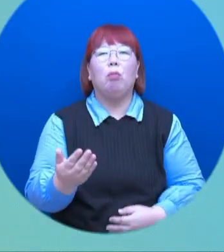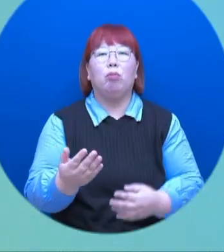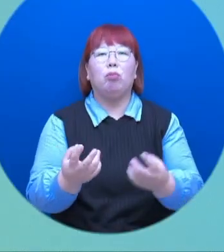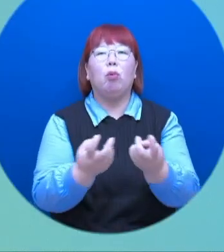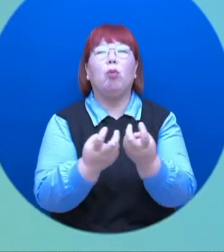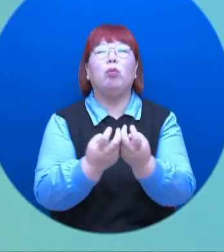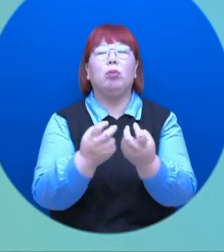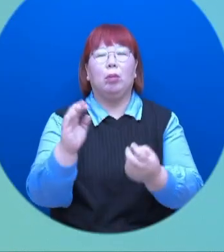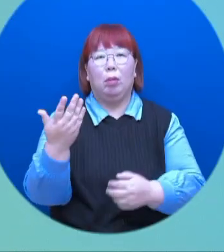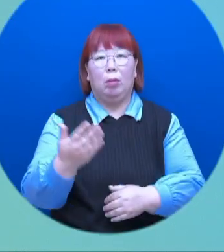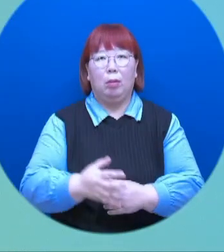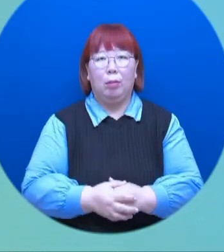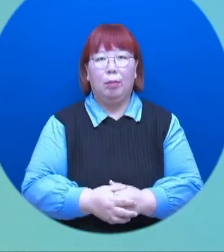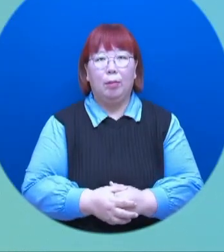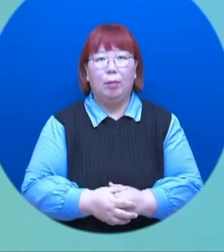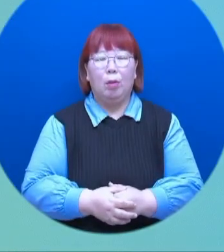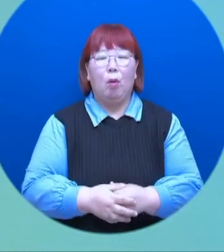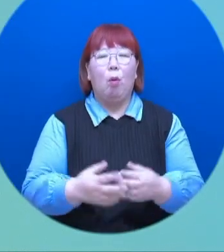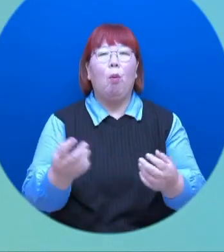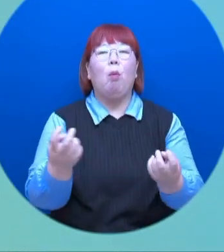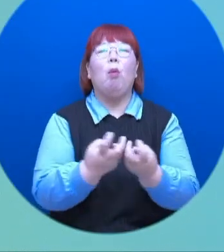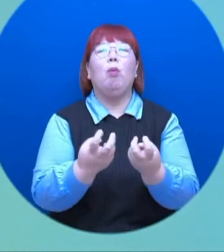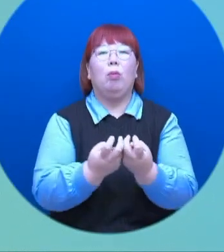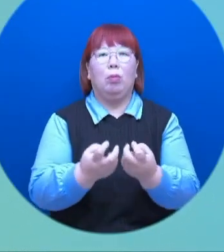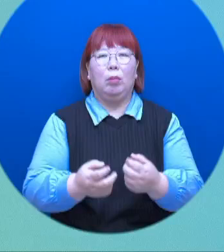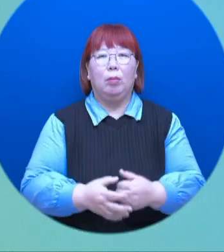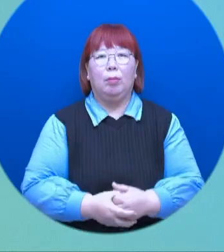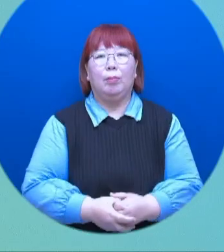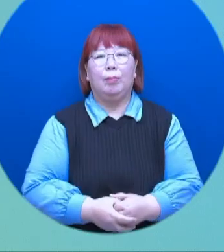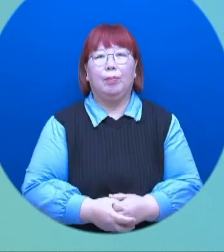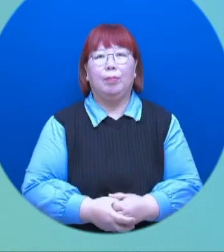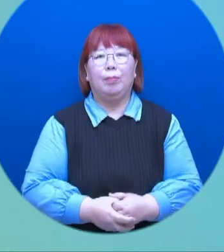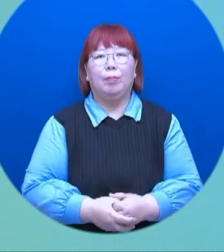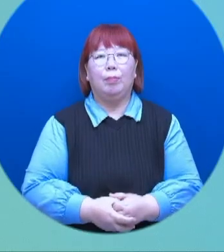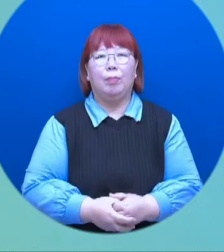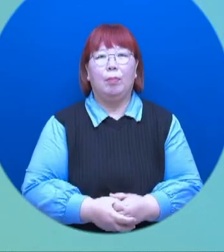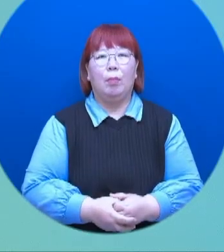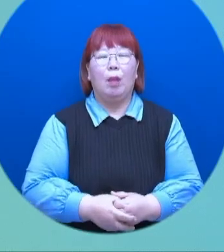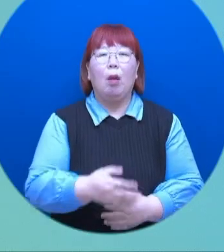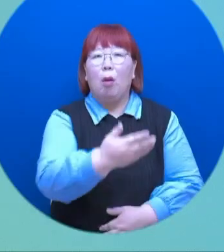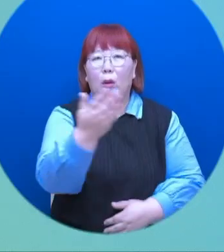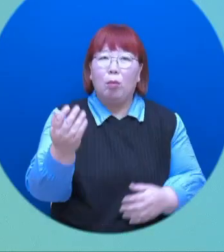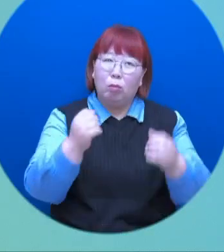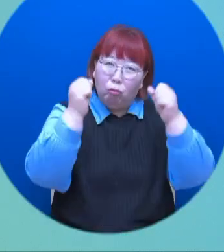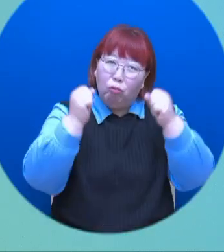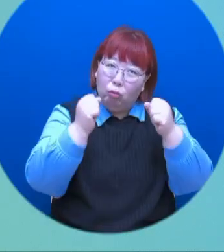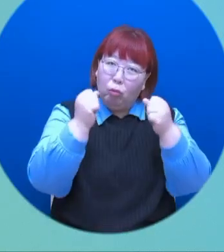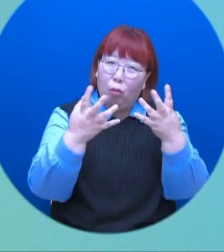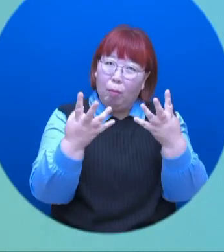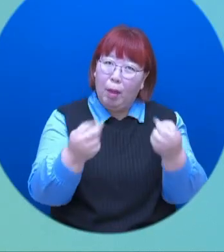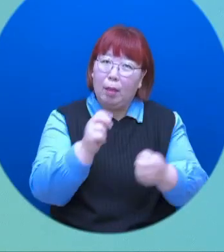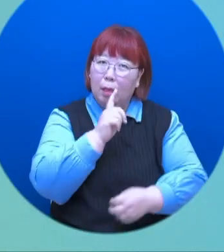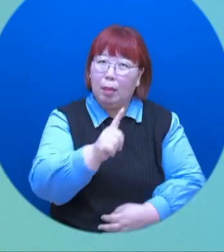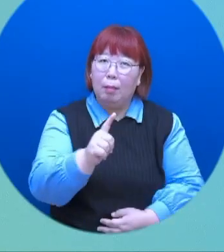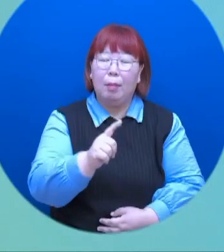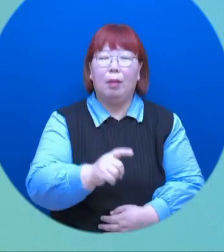일입니까? 어찌 된 일입니까? 여러분, 헬스를 많이 했다는 말일까요?